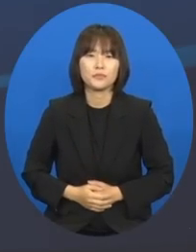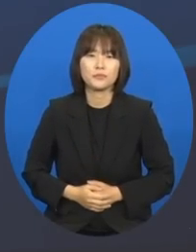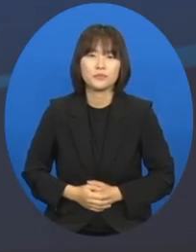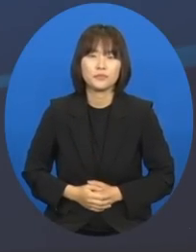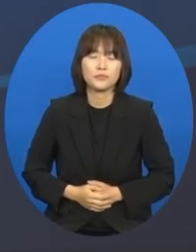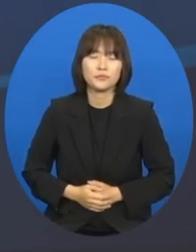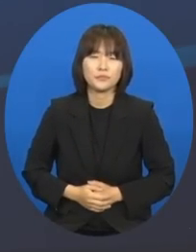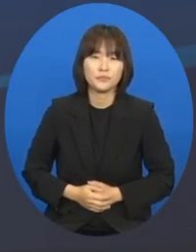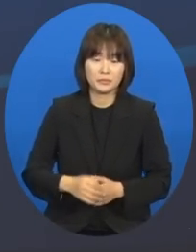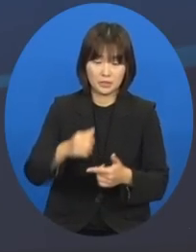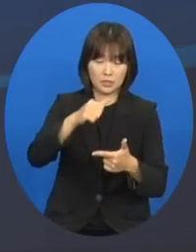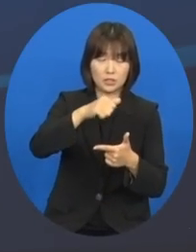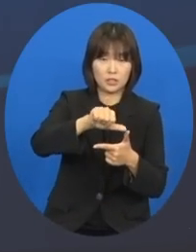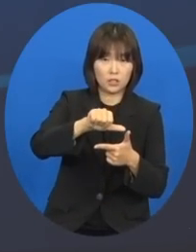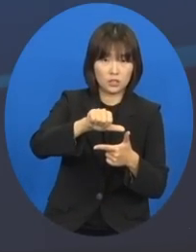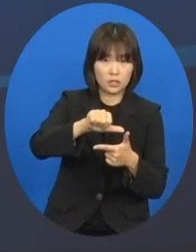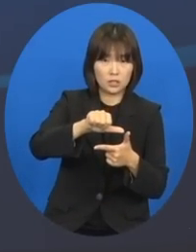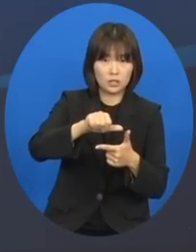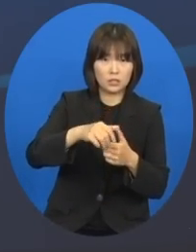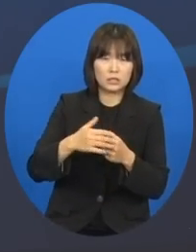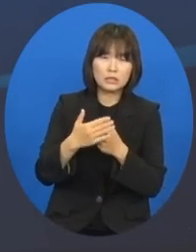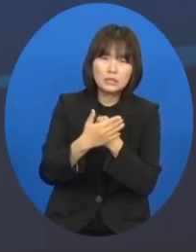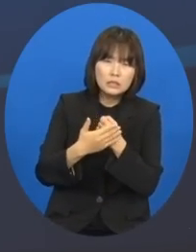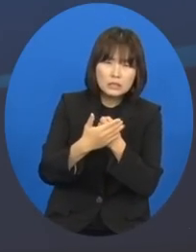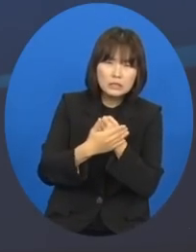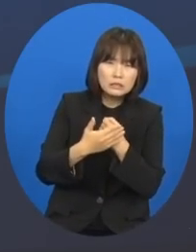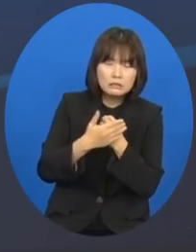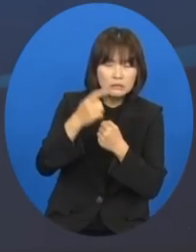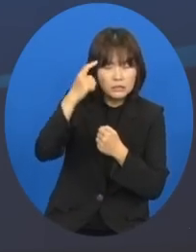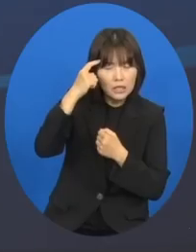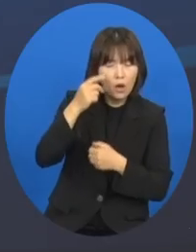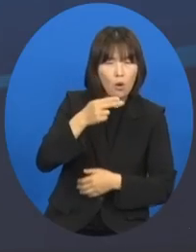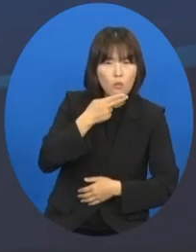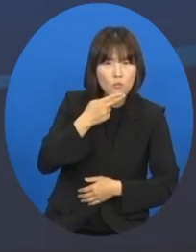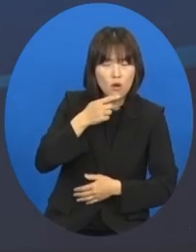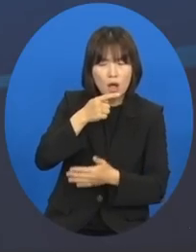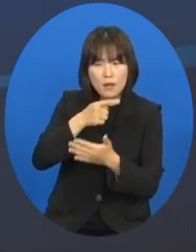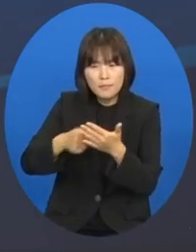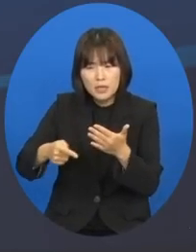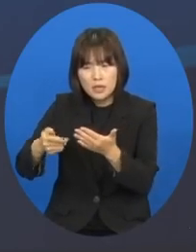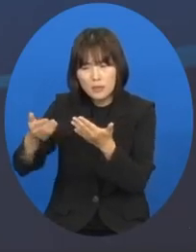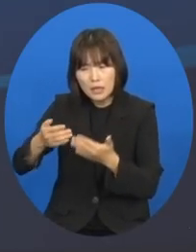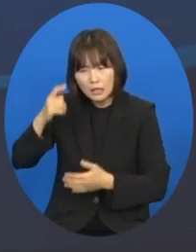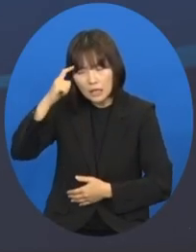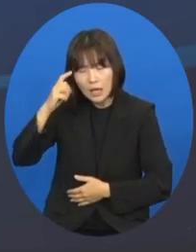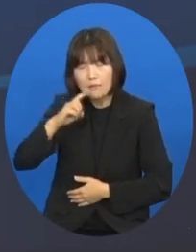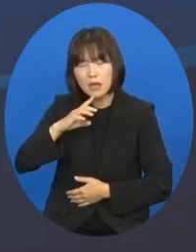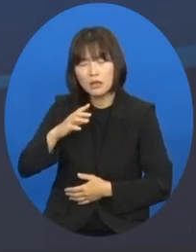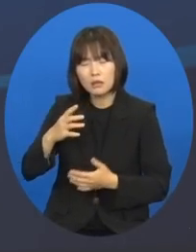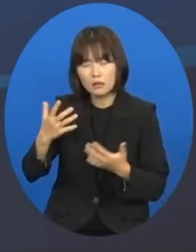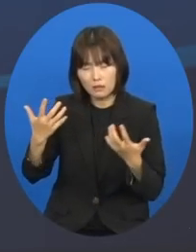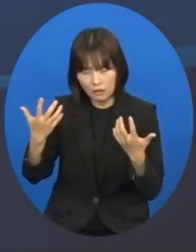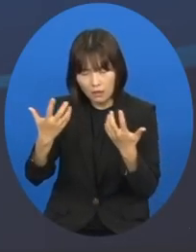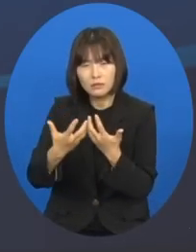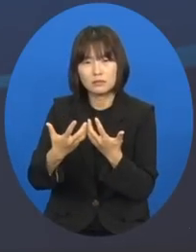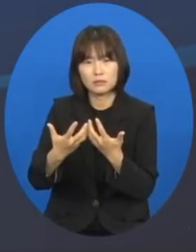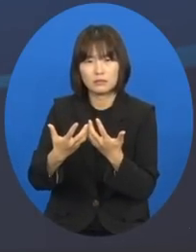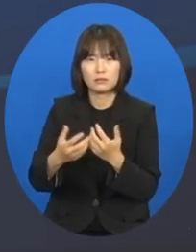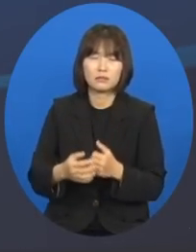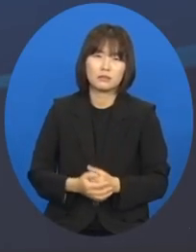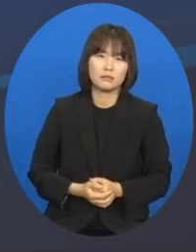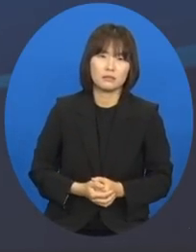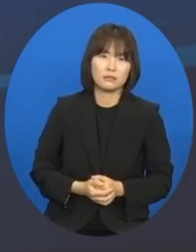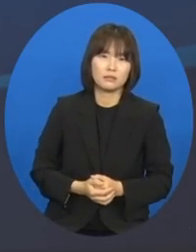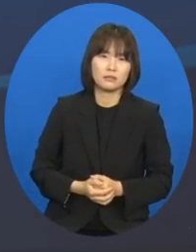그래서 첫째들은 은혜의식이 없고 피해의식만 가득한 경우가 참 많습니다 안타까운 거죠 공로의식은